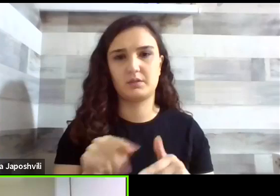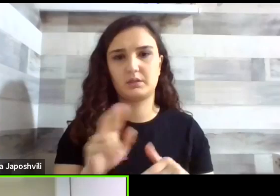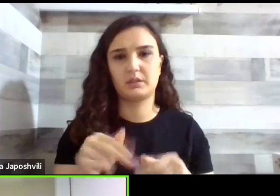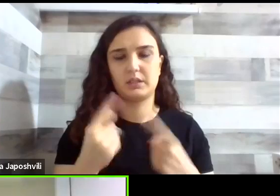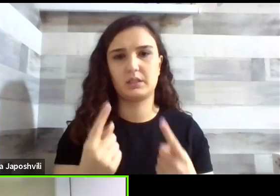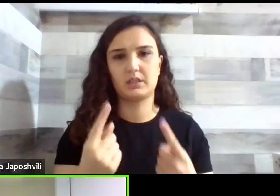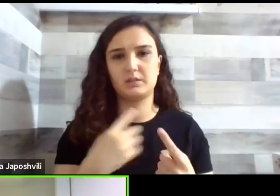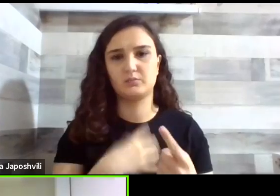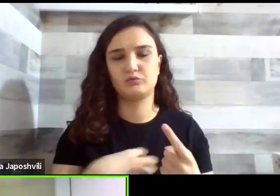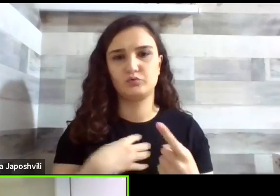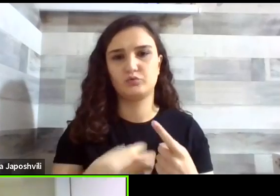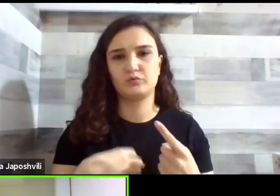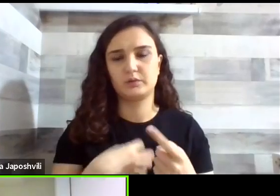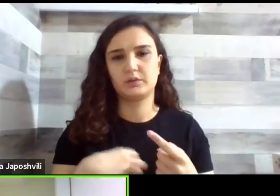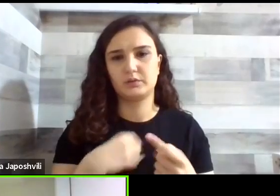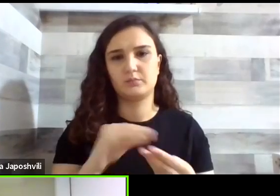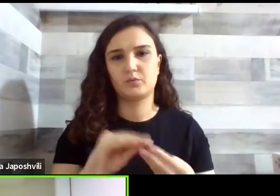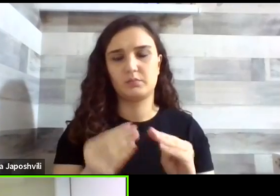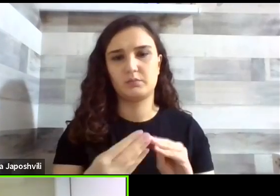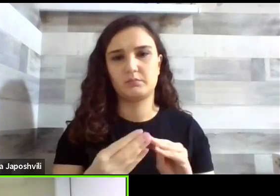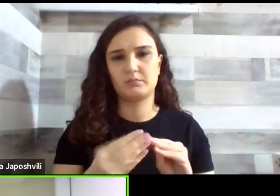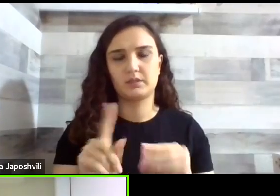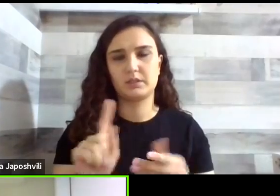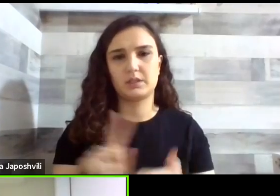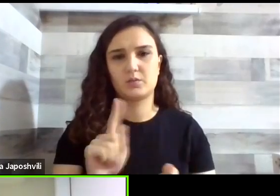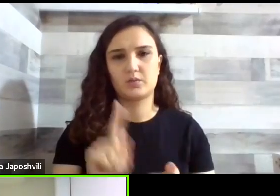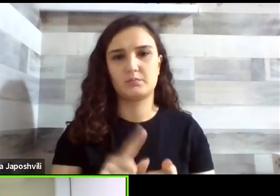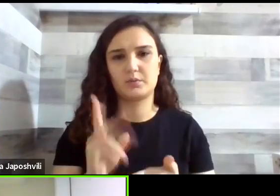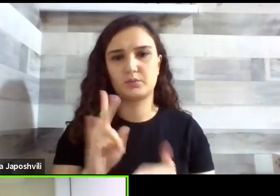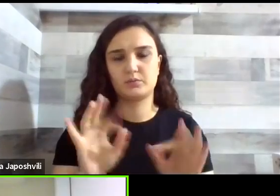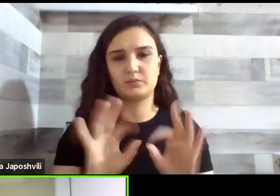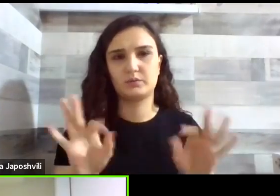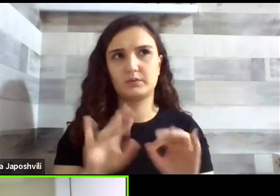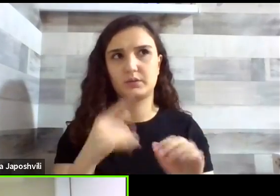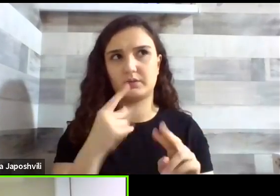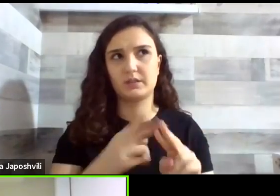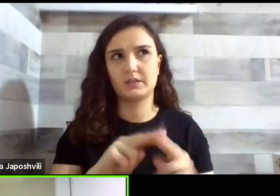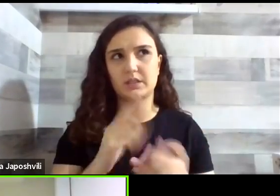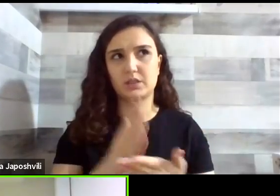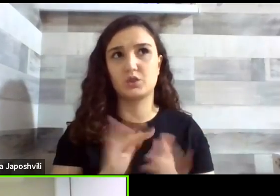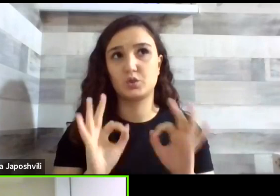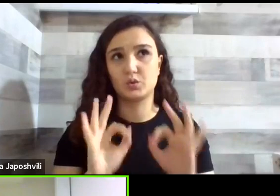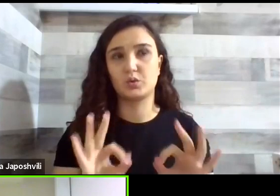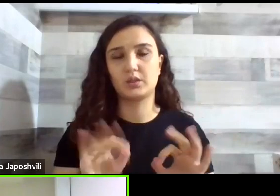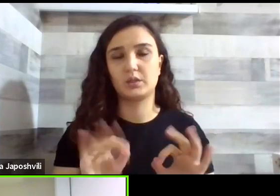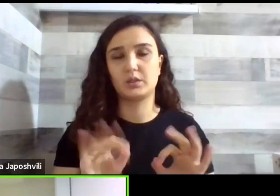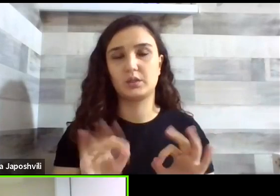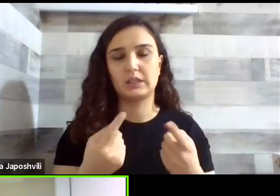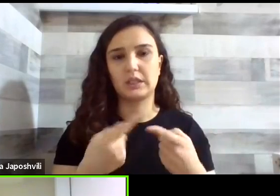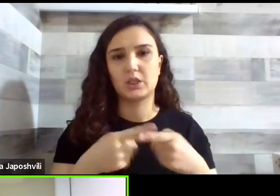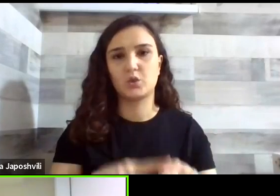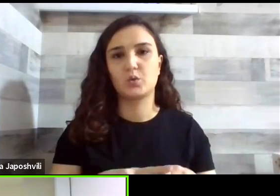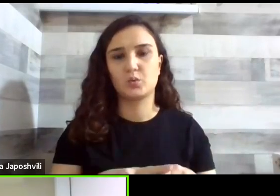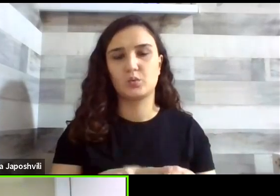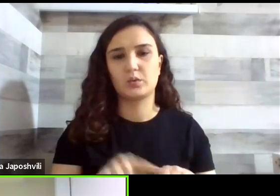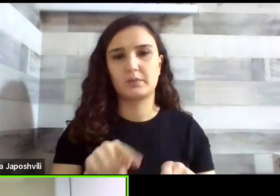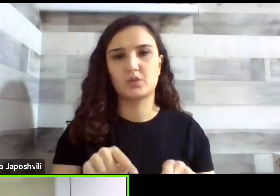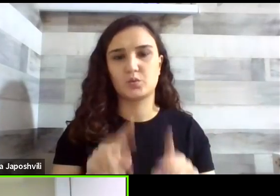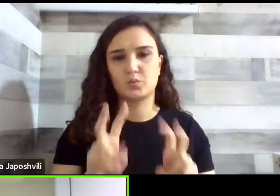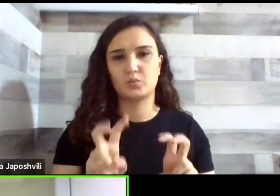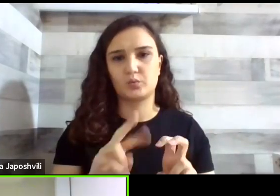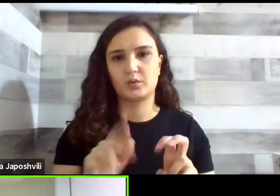ერთი მნიშვნელოვანი გამოწვევა, რაც აუცილებლად უნდა აღნიშნო, ეს არის სწორედ ტექნიკური ინფრასტრუქტურა, ხო?